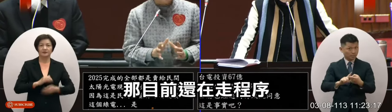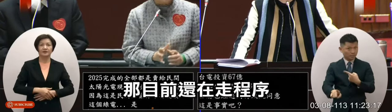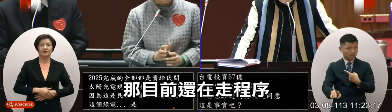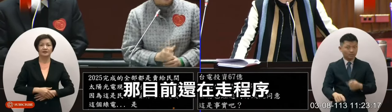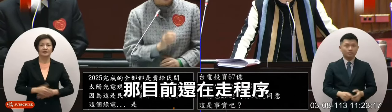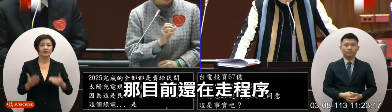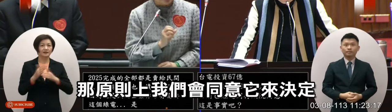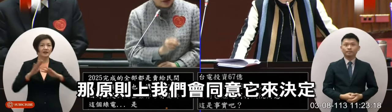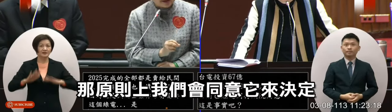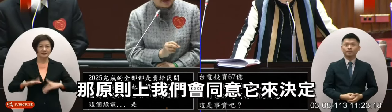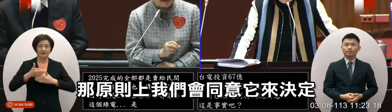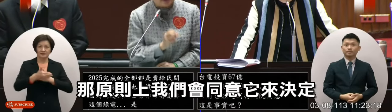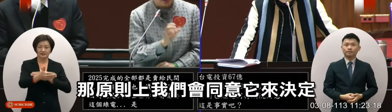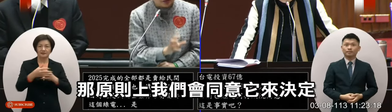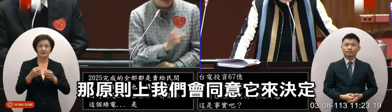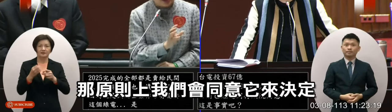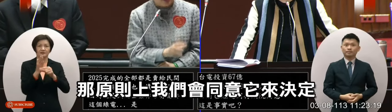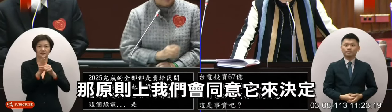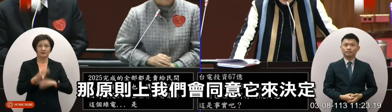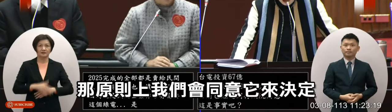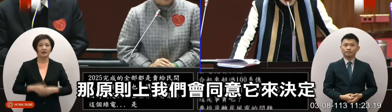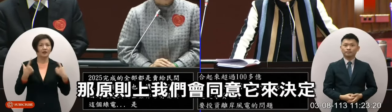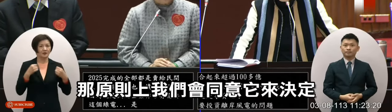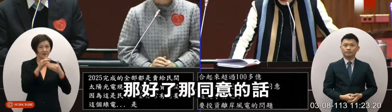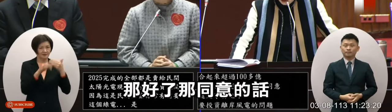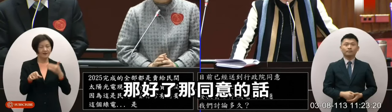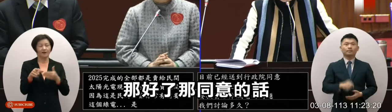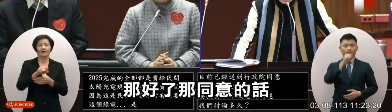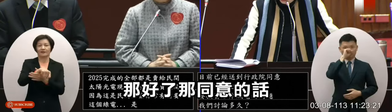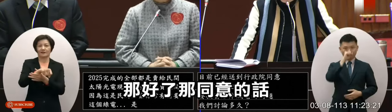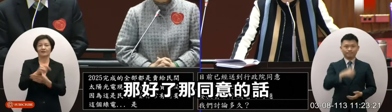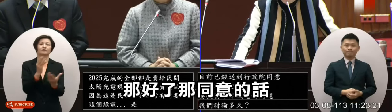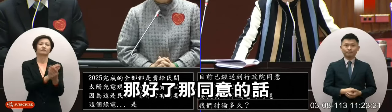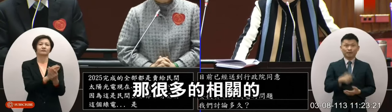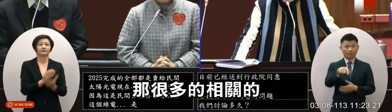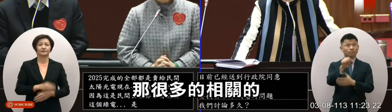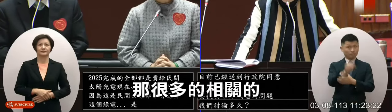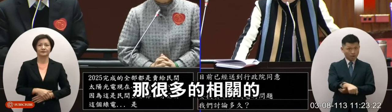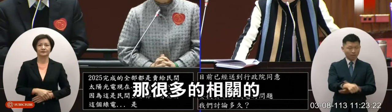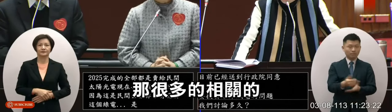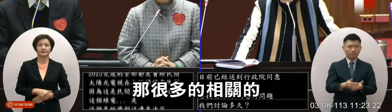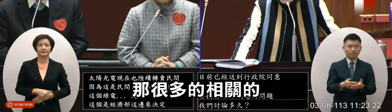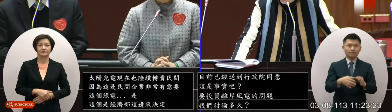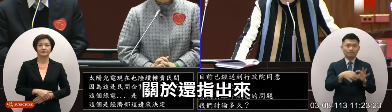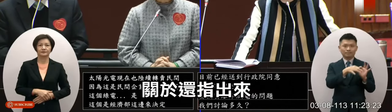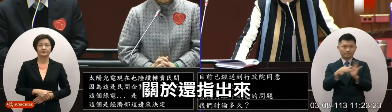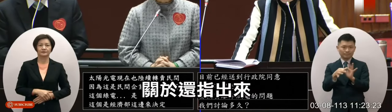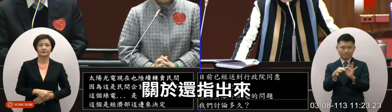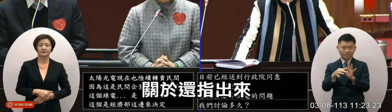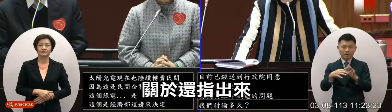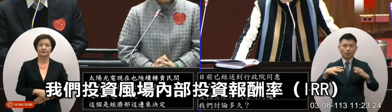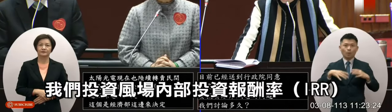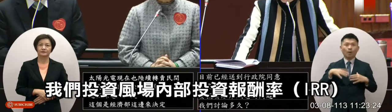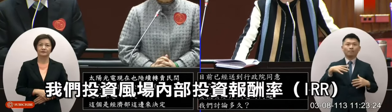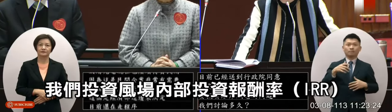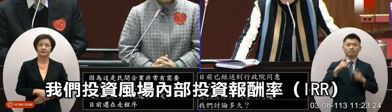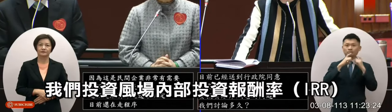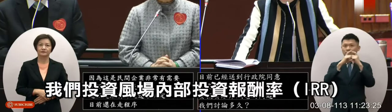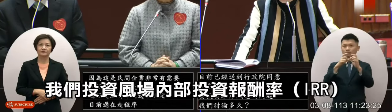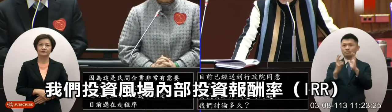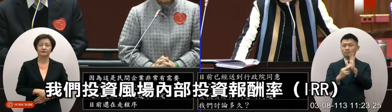还在走程序，那原则上我们会同意他来投资。 那好了，那同意的话，那很多的相关的官员还指出来，我们投